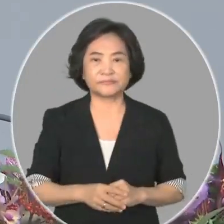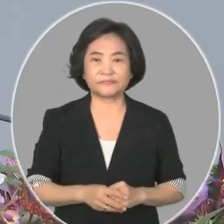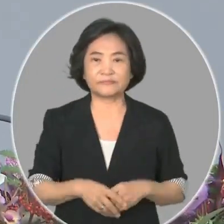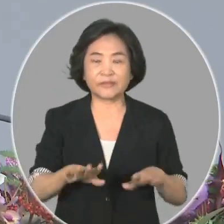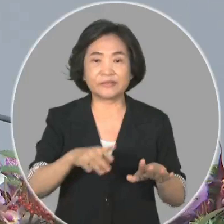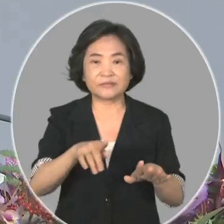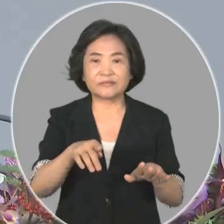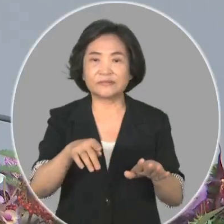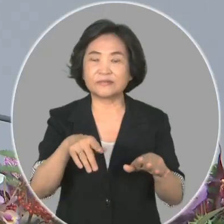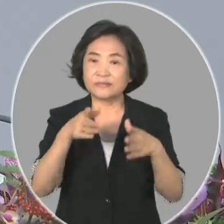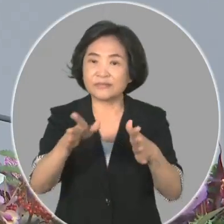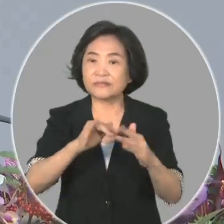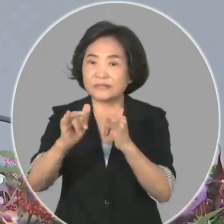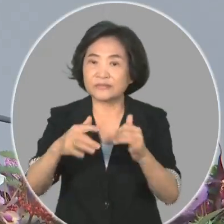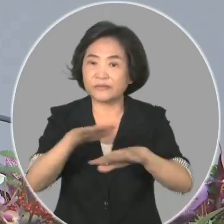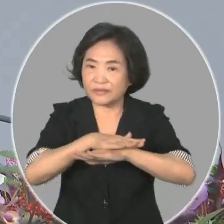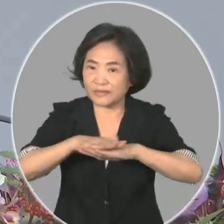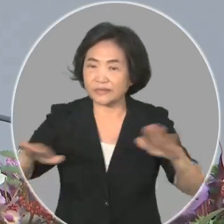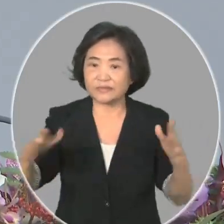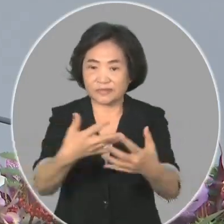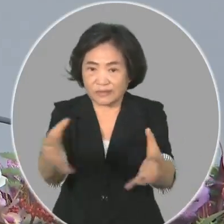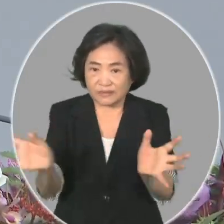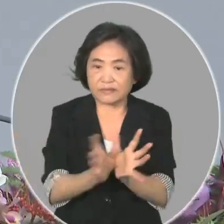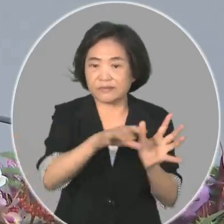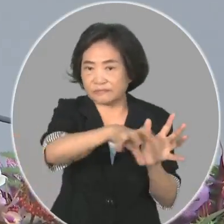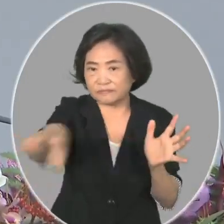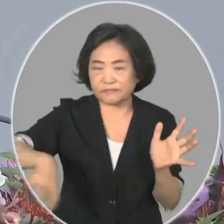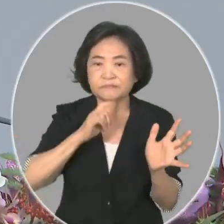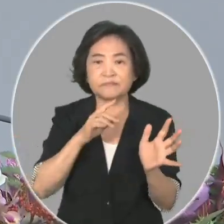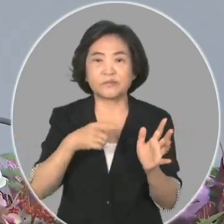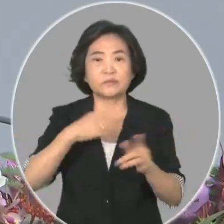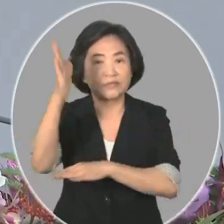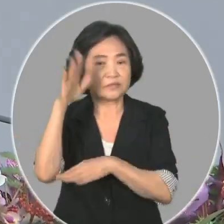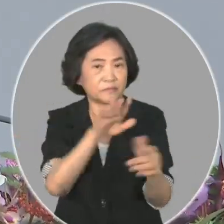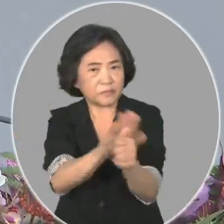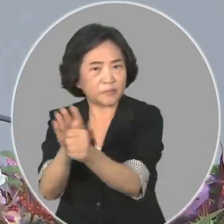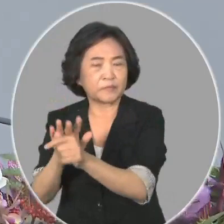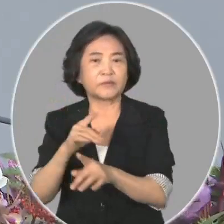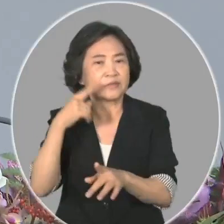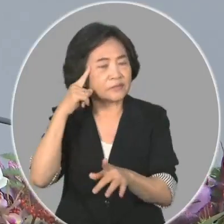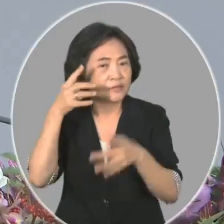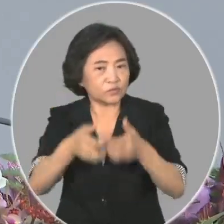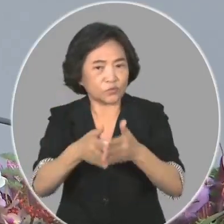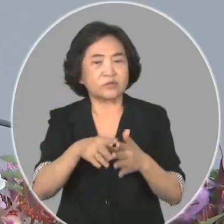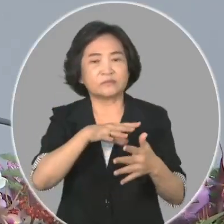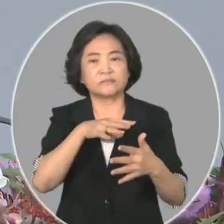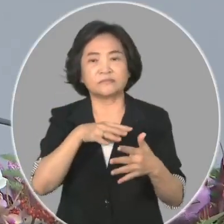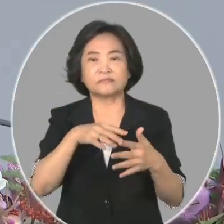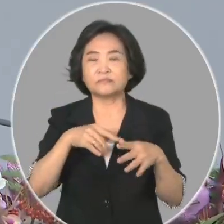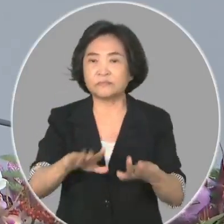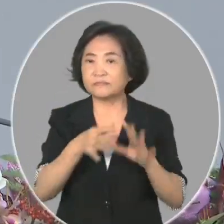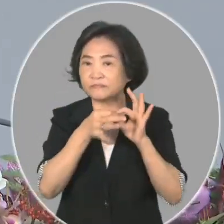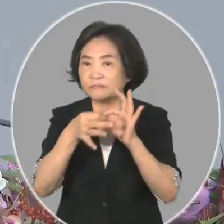整建构并且强化社会安全网，更是我们施政的重中之重。我们持续提